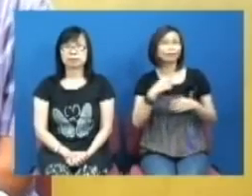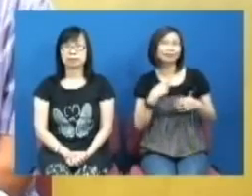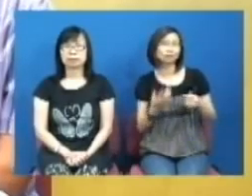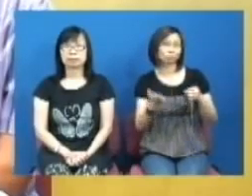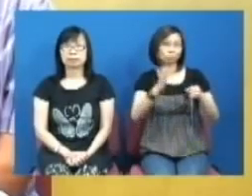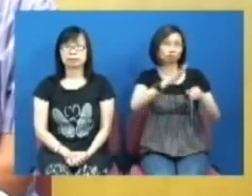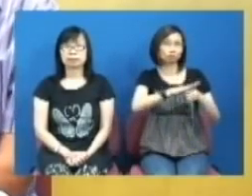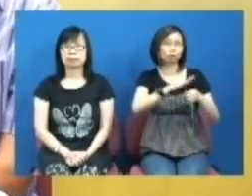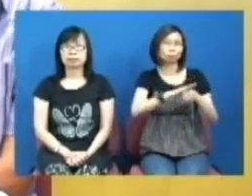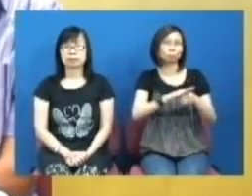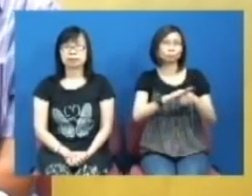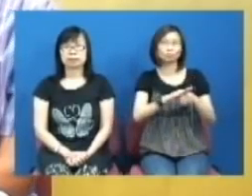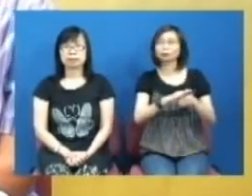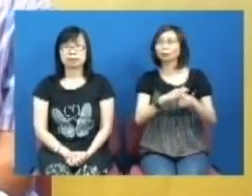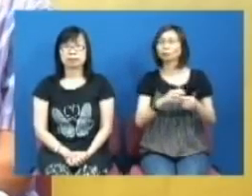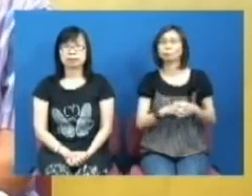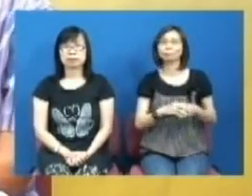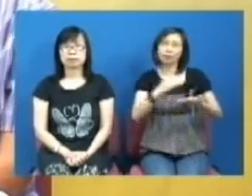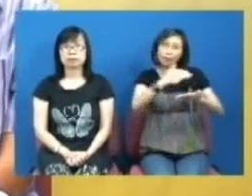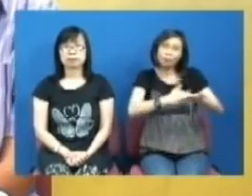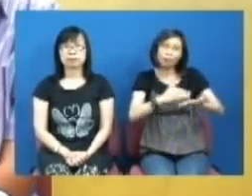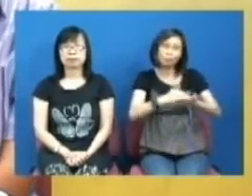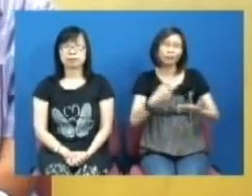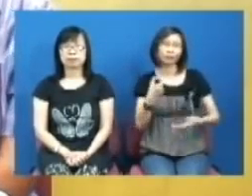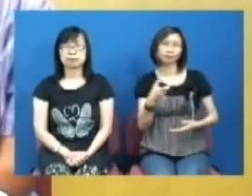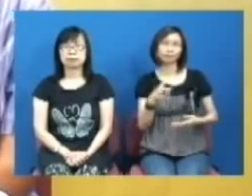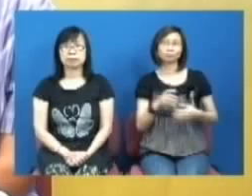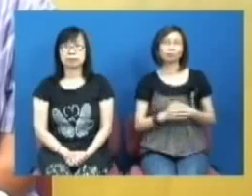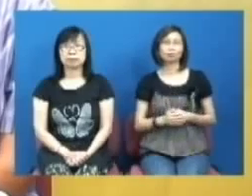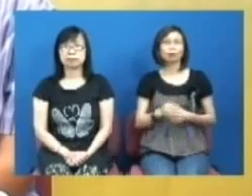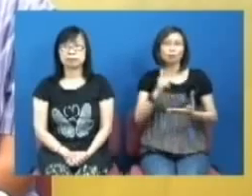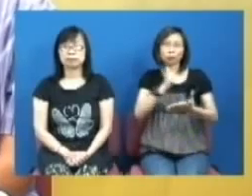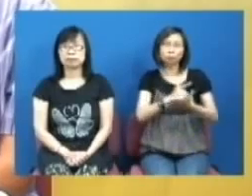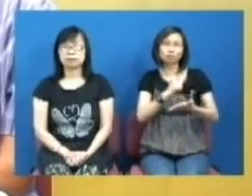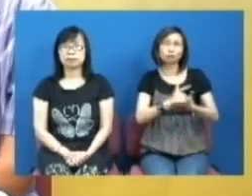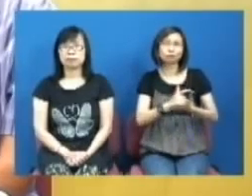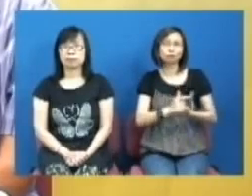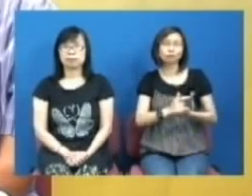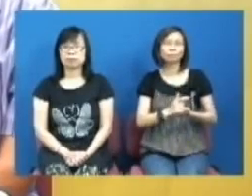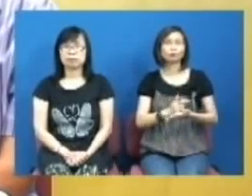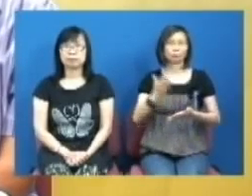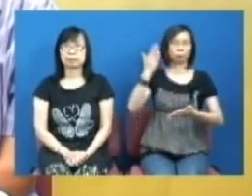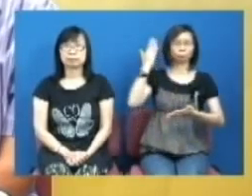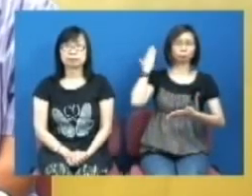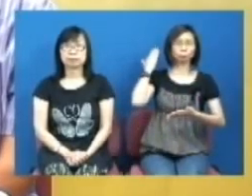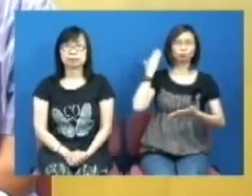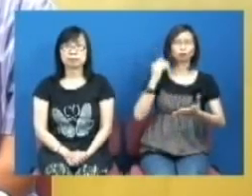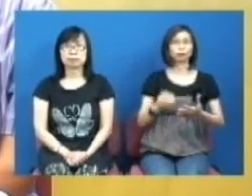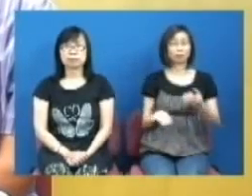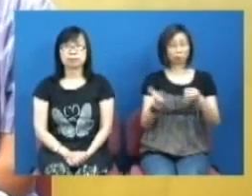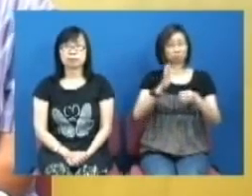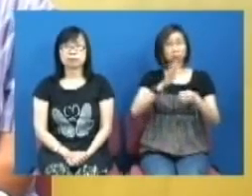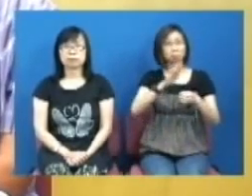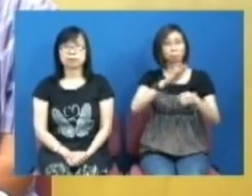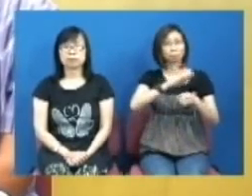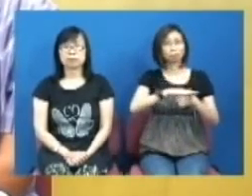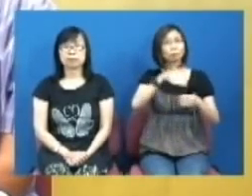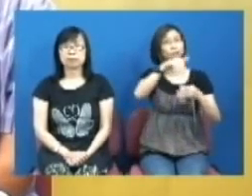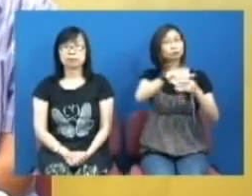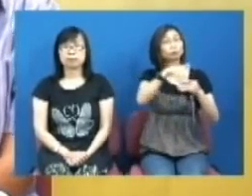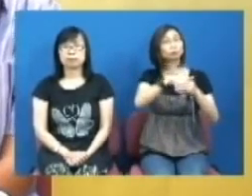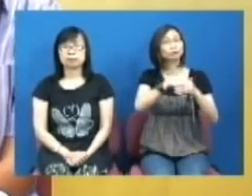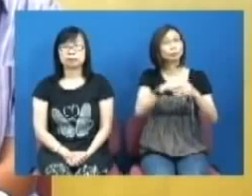到即慳翻個錢啊！因為好強調話啊，你上次搞呢、這、一個。即係補選沙成億咁，即